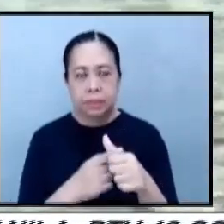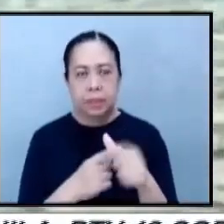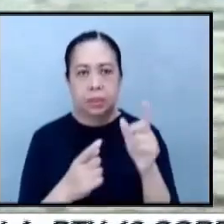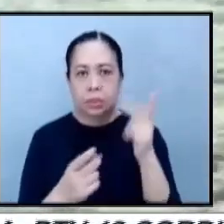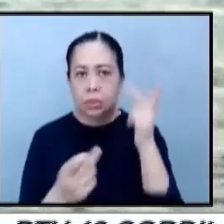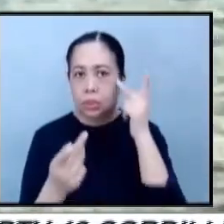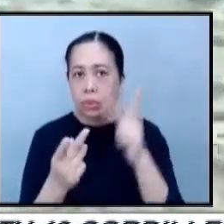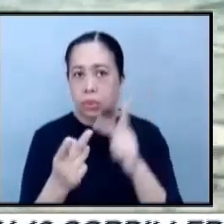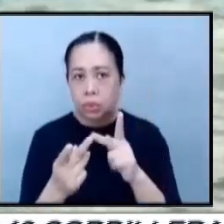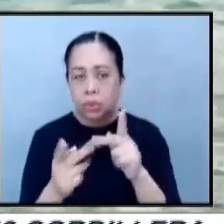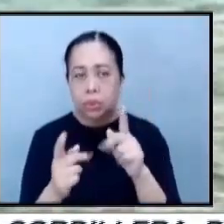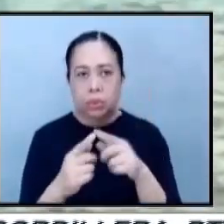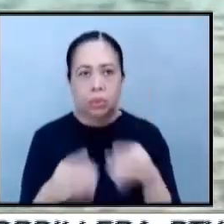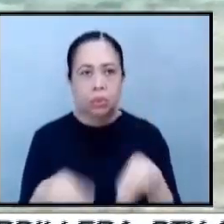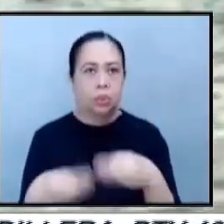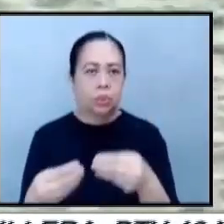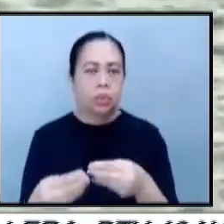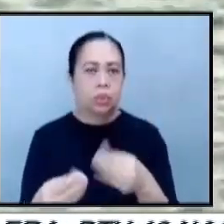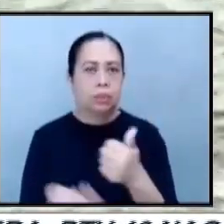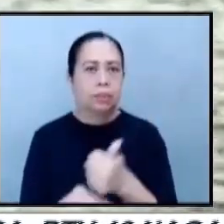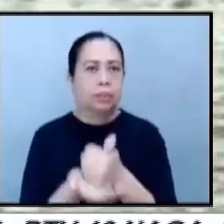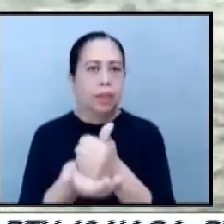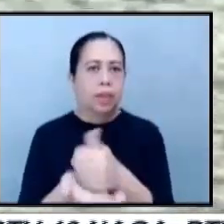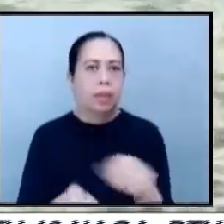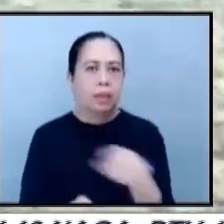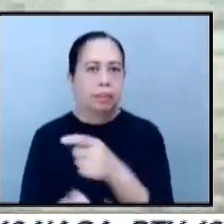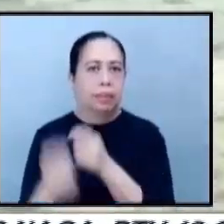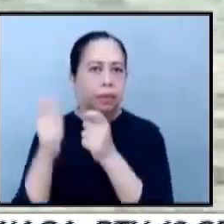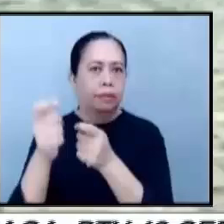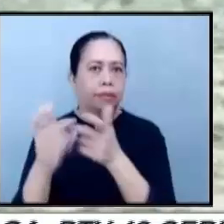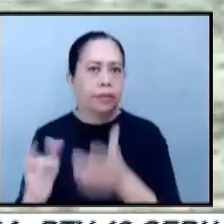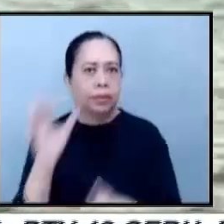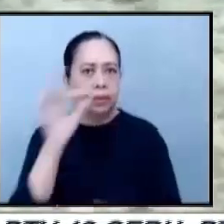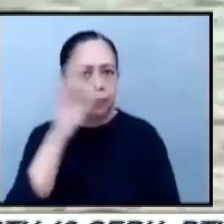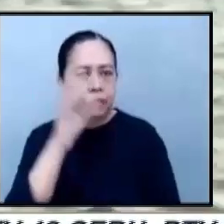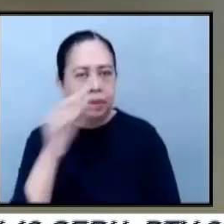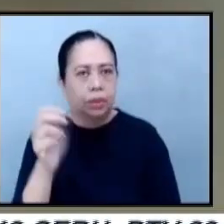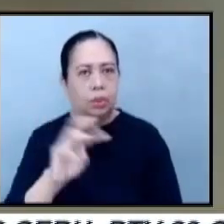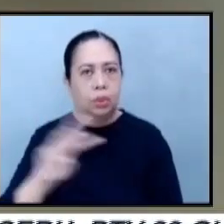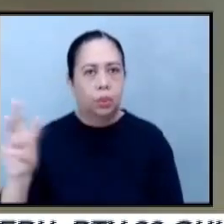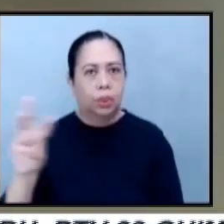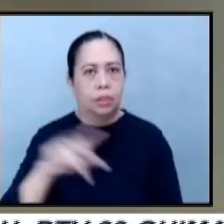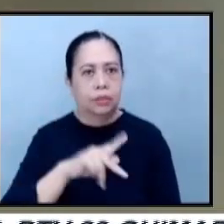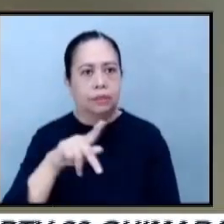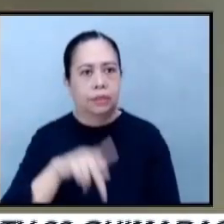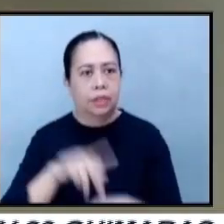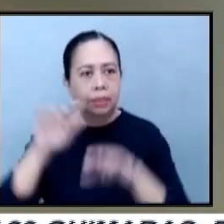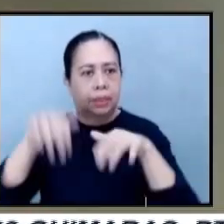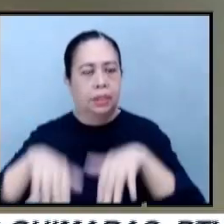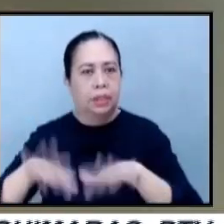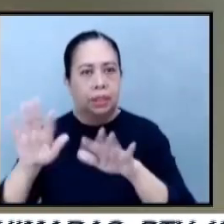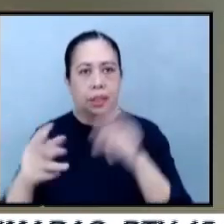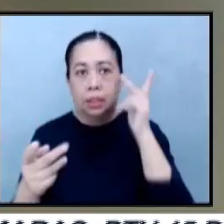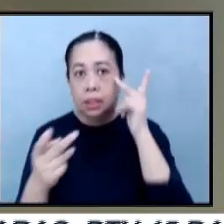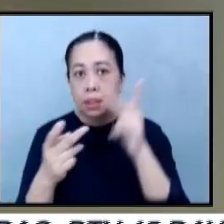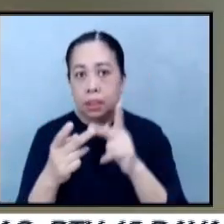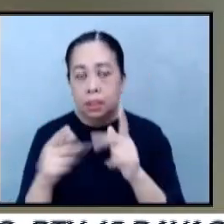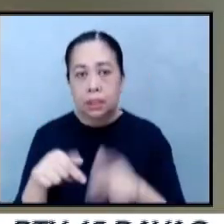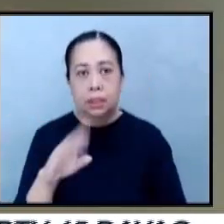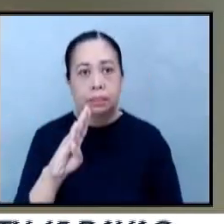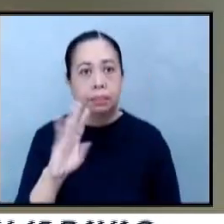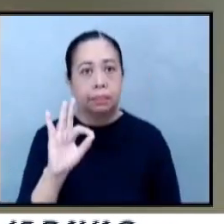ang makapaghatid ng tulong sa mga mangingisdang Pilipino sa West Philippine Sea. The objective of the Bureau of Fisheries and